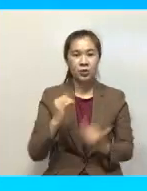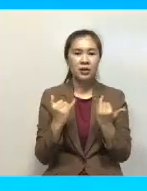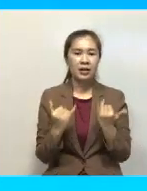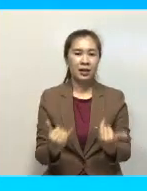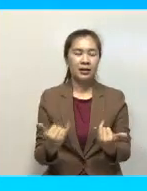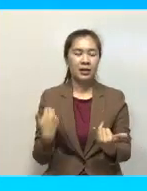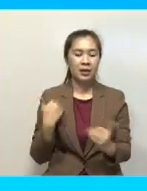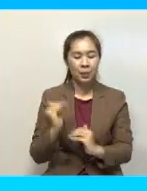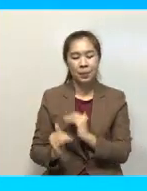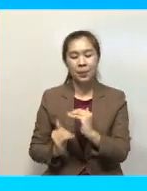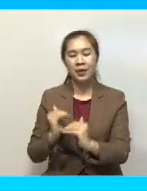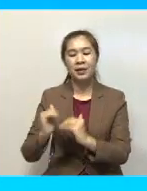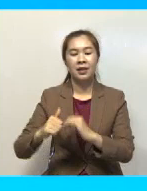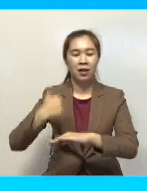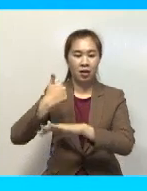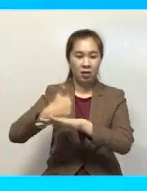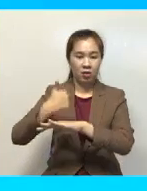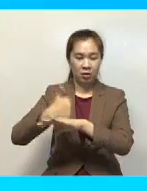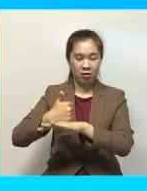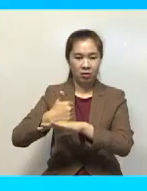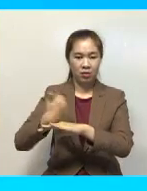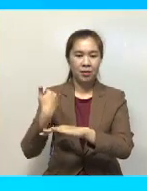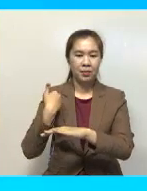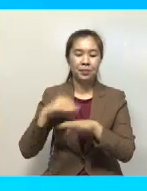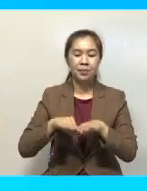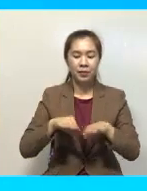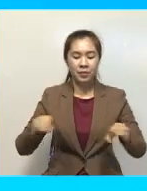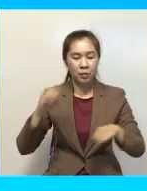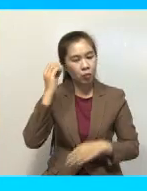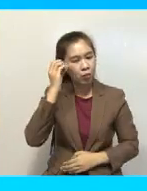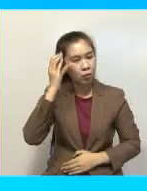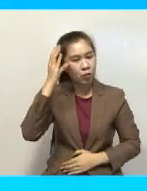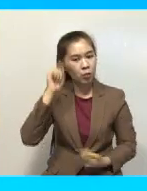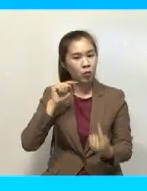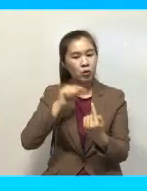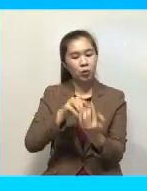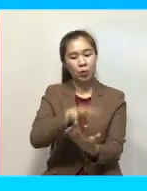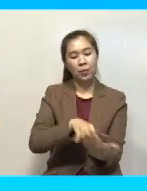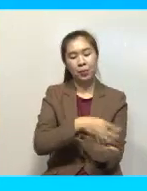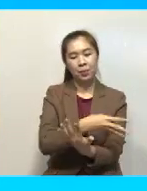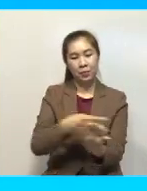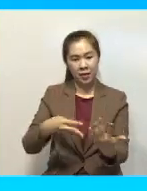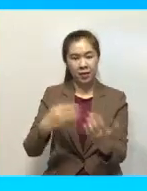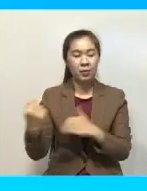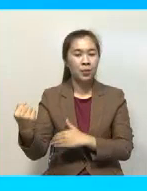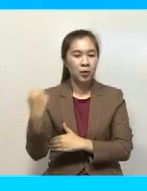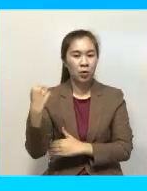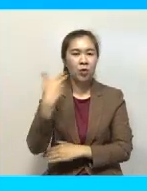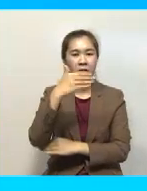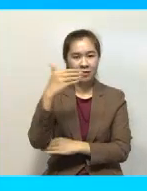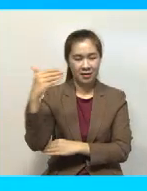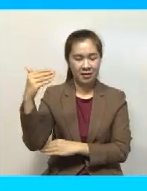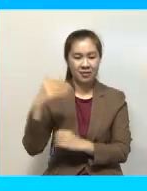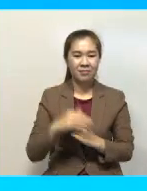นาให้ผู้บริหารระดับสูงของประเทศได้มีพื้นฐานความรู้ในหลักการด้านยุทธศาสตร์และความมั่นคงของชา